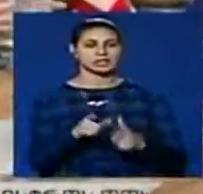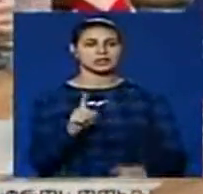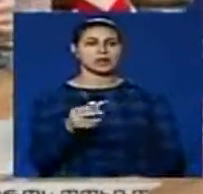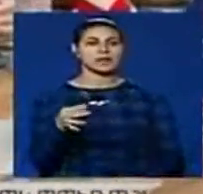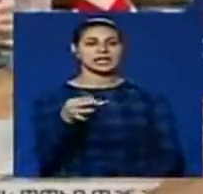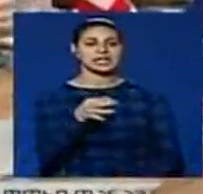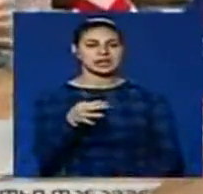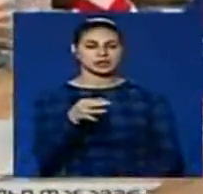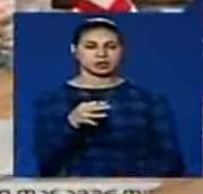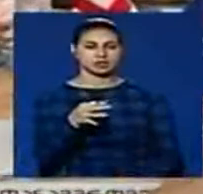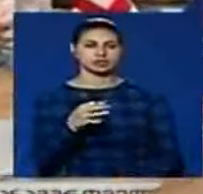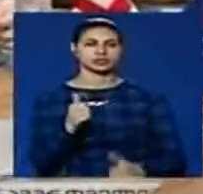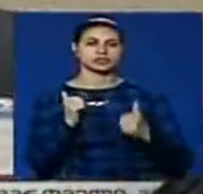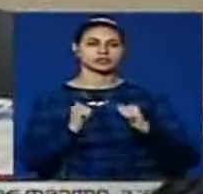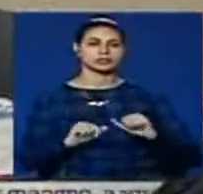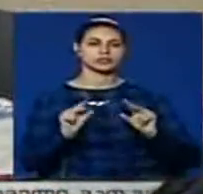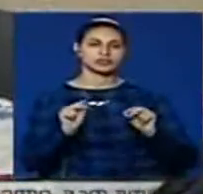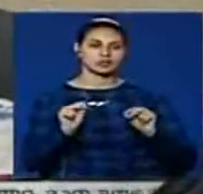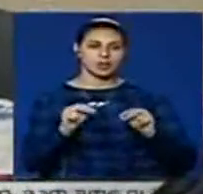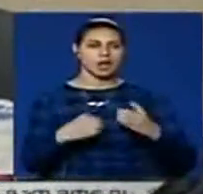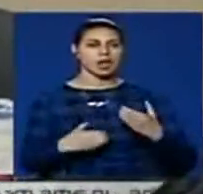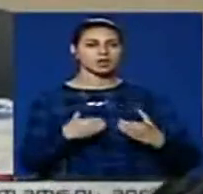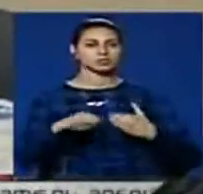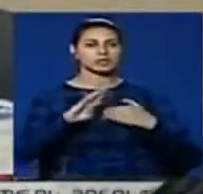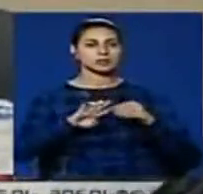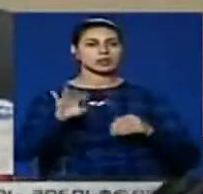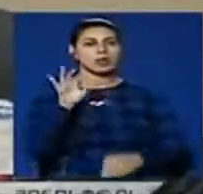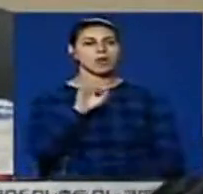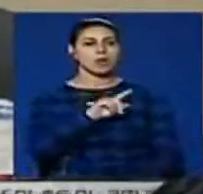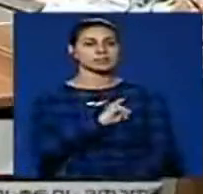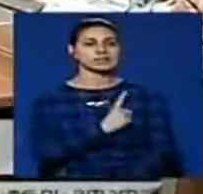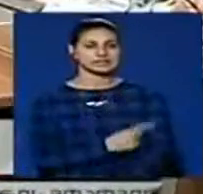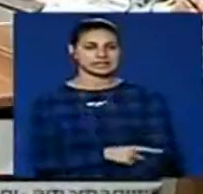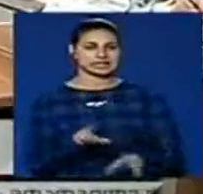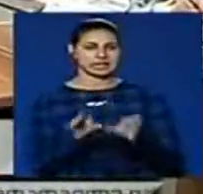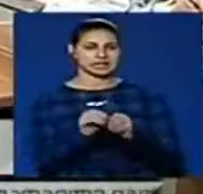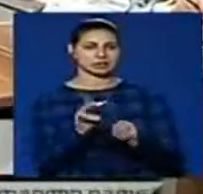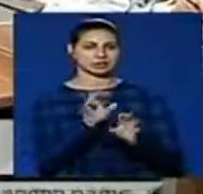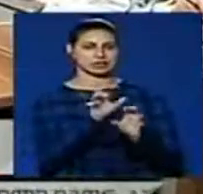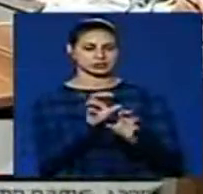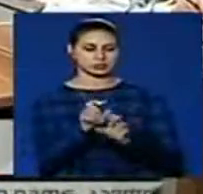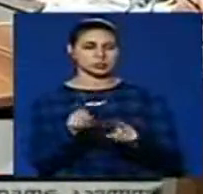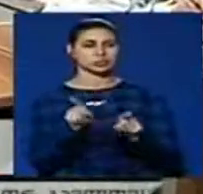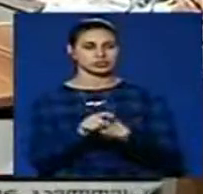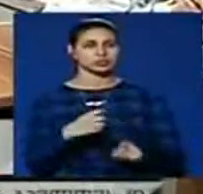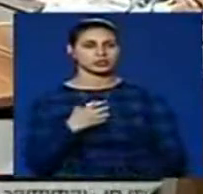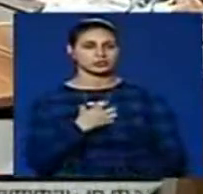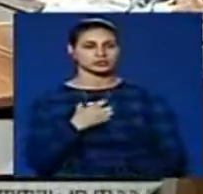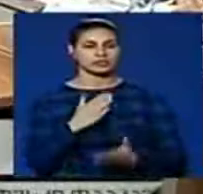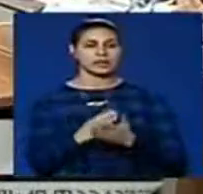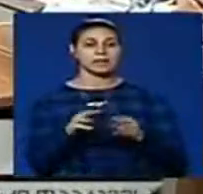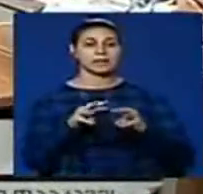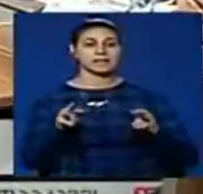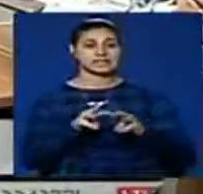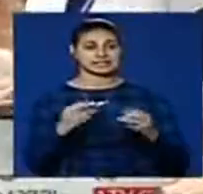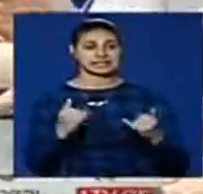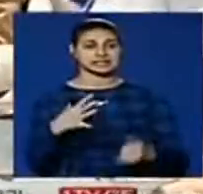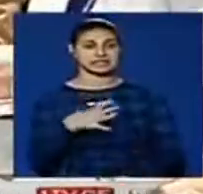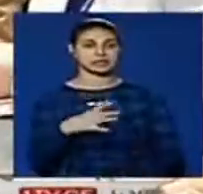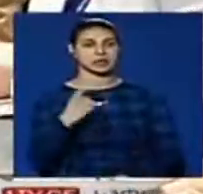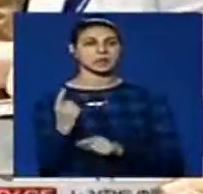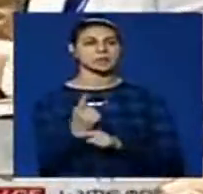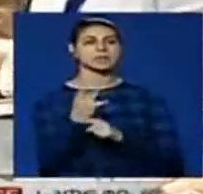რეგიონში სტაბილურობისა და უსაფრთხოების განმტკიცებაზე ერთად უნდა ისრუნენ. აღსანიშნავია ის, რომ მინისტერიალს საქართველომ წელს პირველად